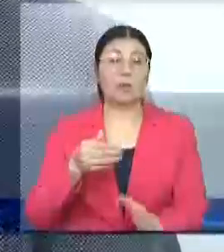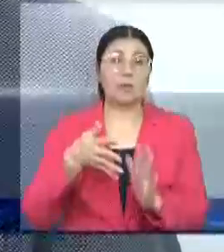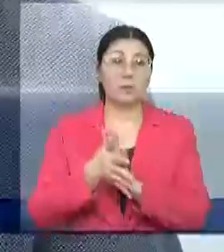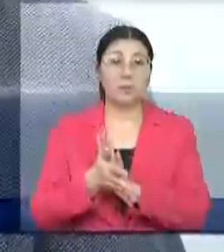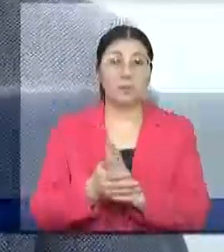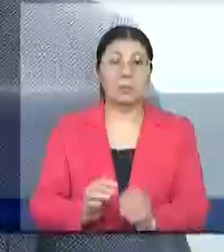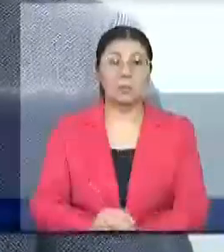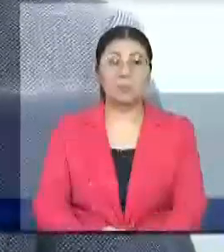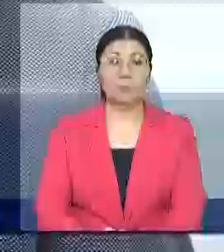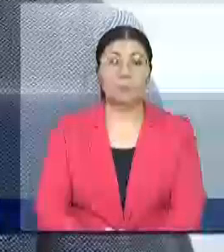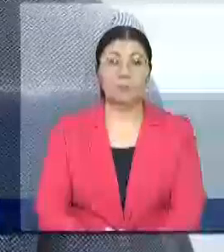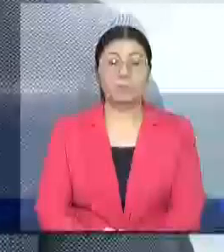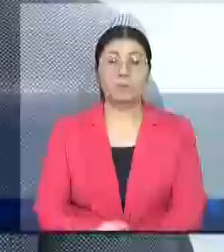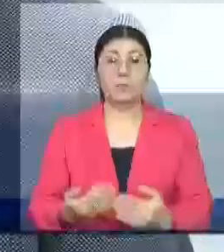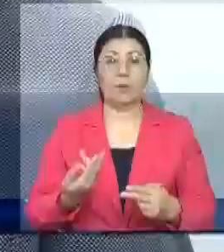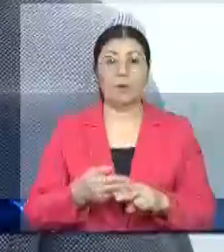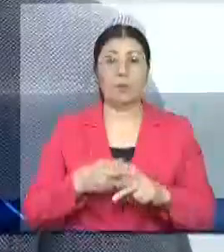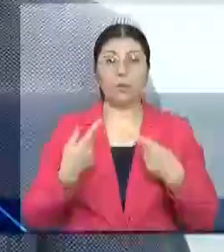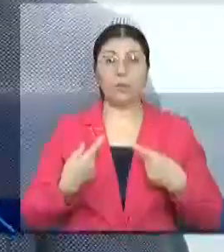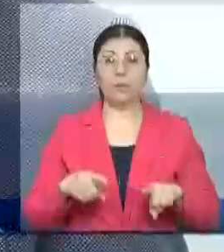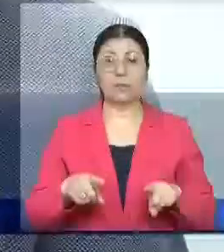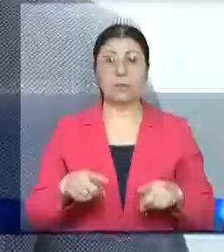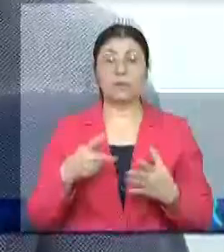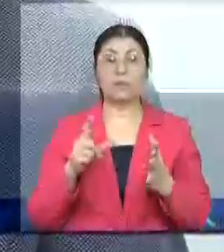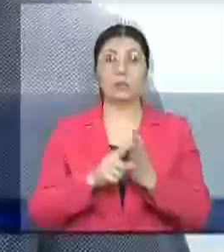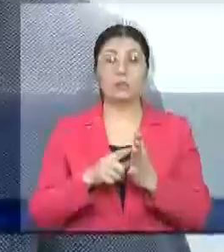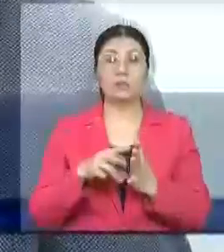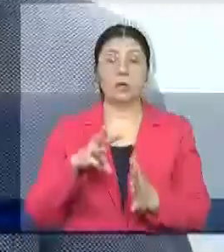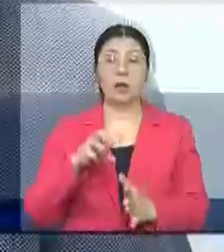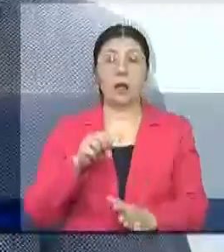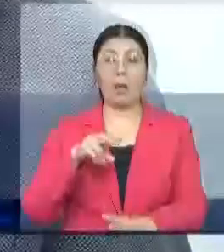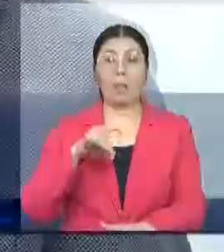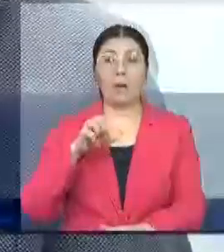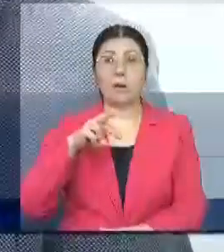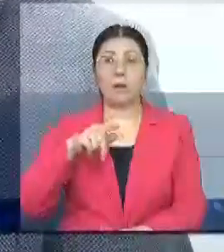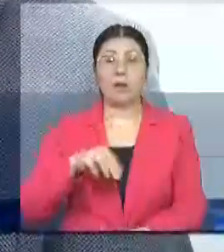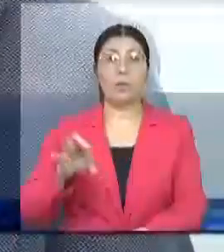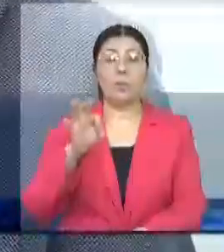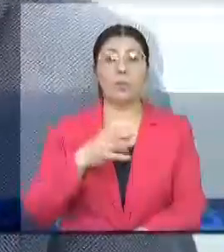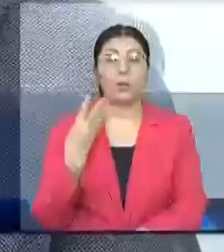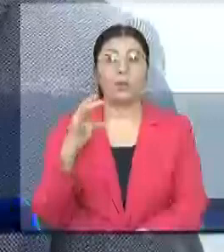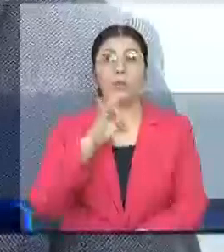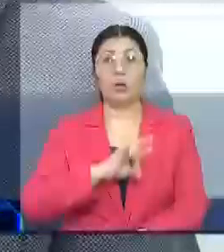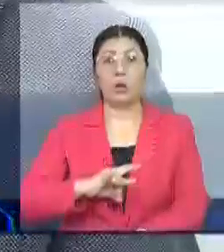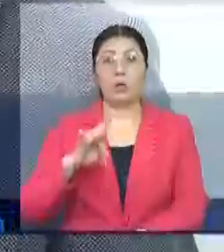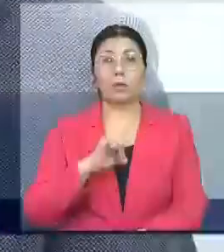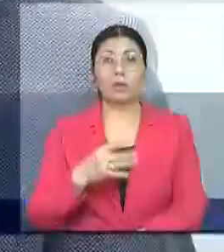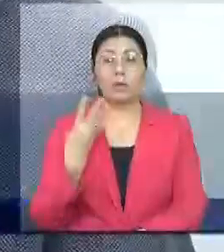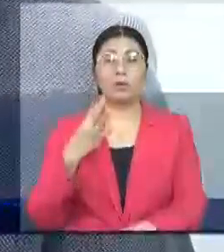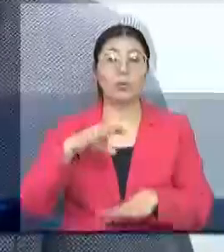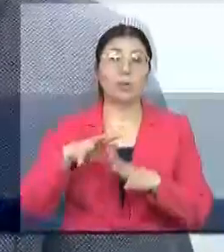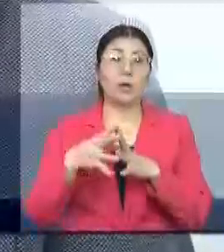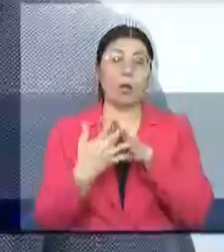құрайды. Бұдан басқа енді 7-ші сәуір күнге облысымыздың 4 ауданында 4 селолық